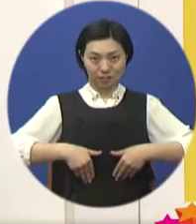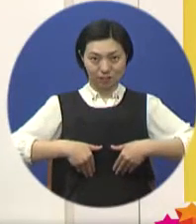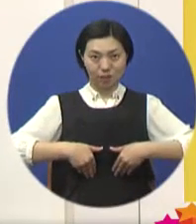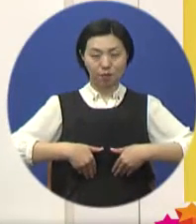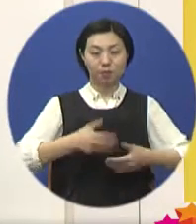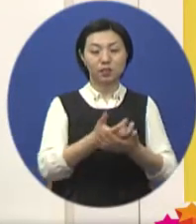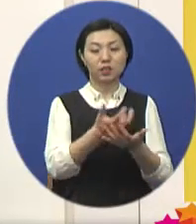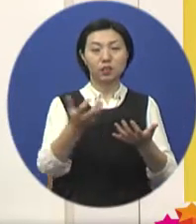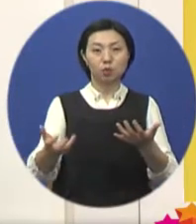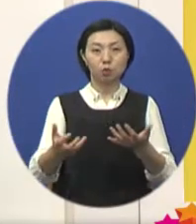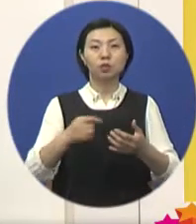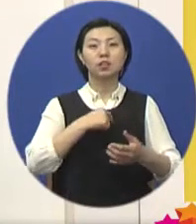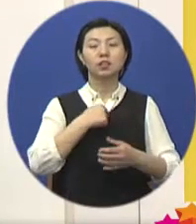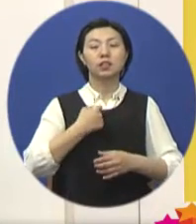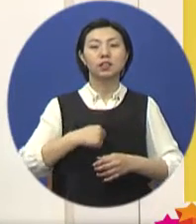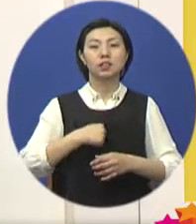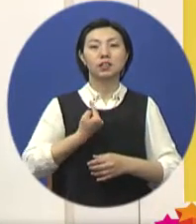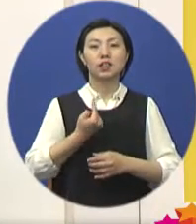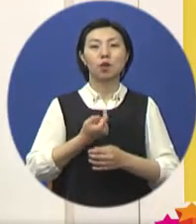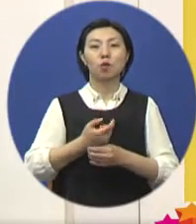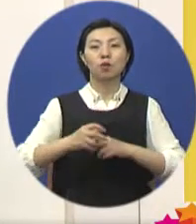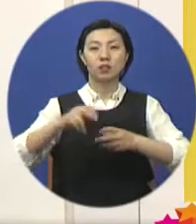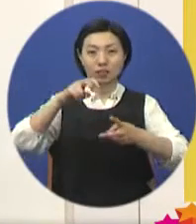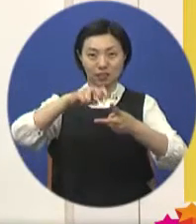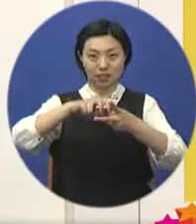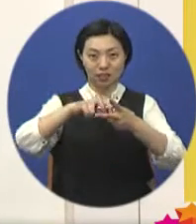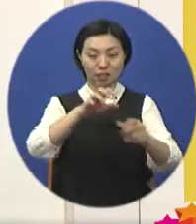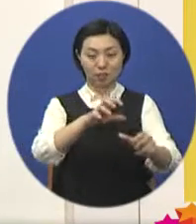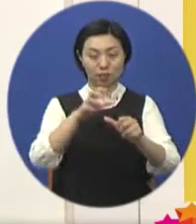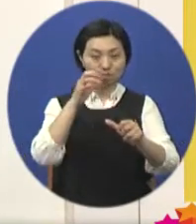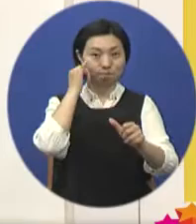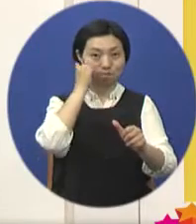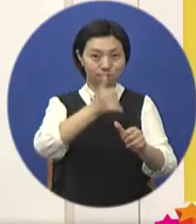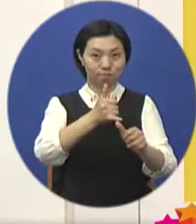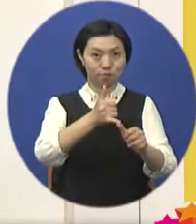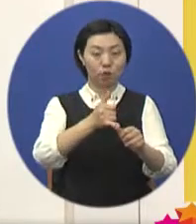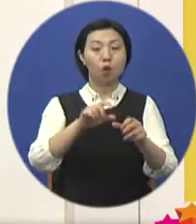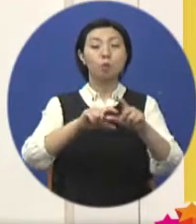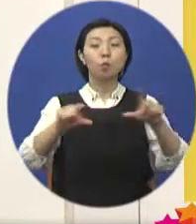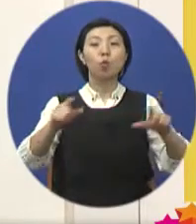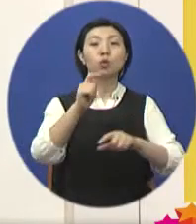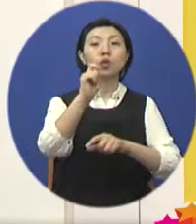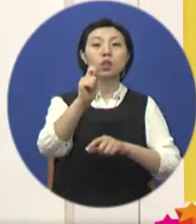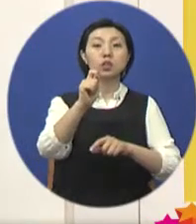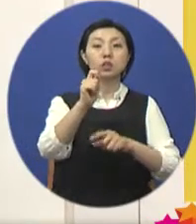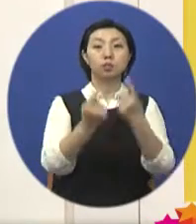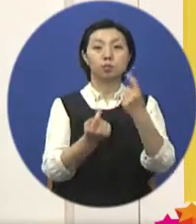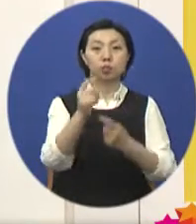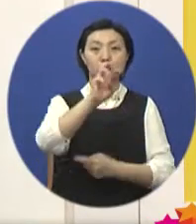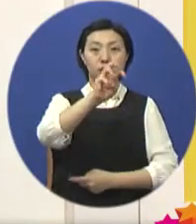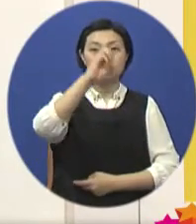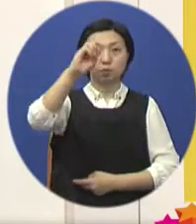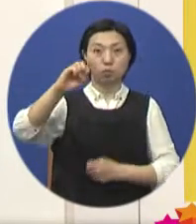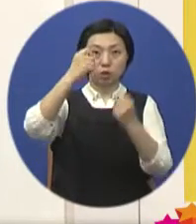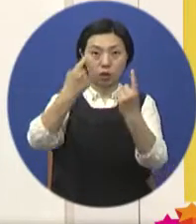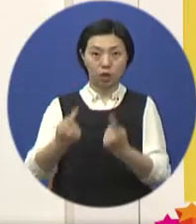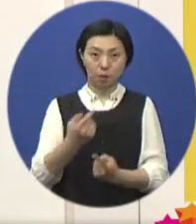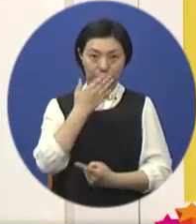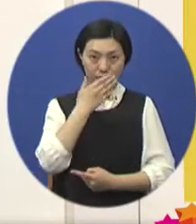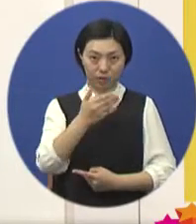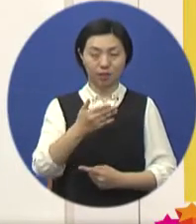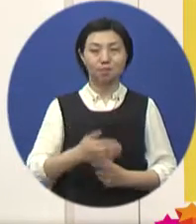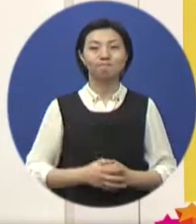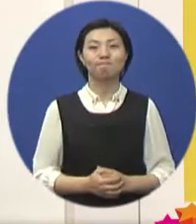전남광역이동자원센터로 문의해 주시면 되겠어요. 네. 이용요금도 일반 택시 요금의 30%가 싸게 비용이 든다고